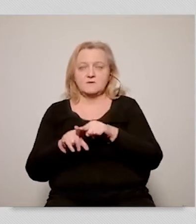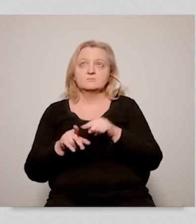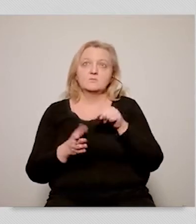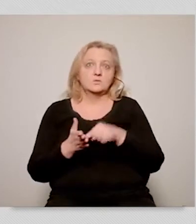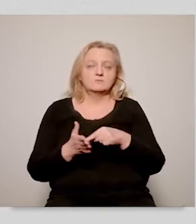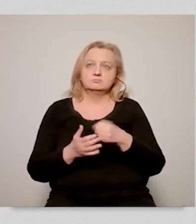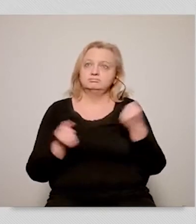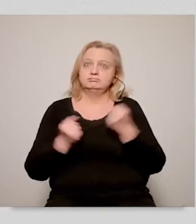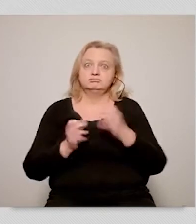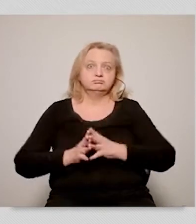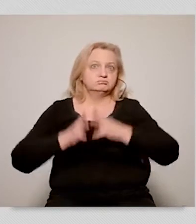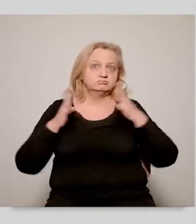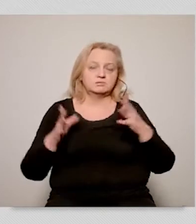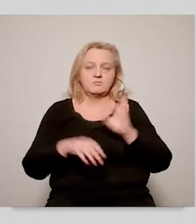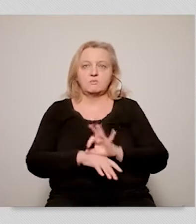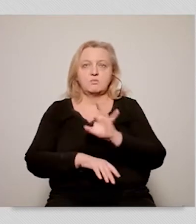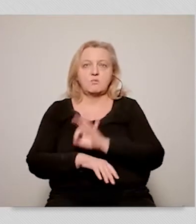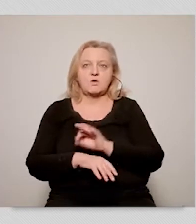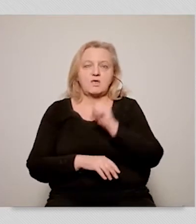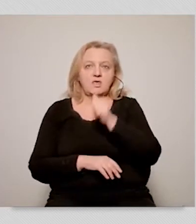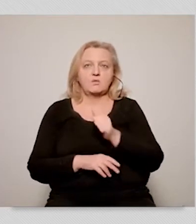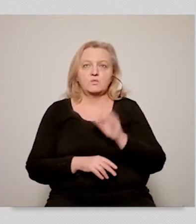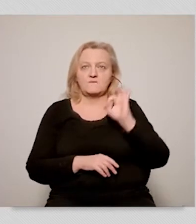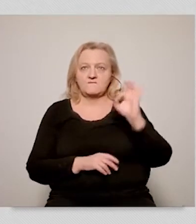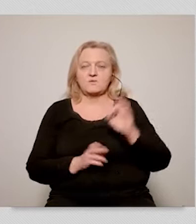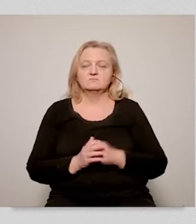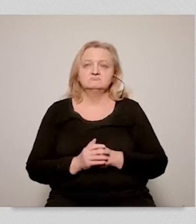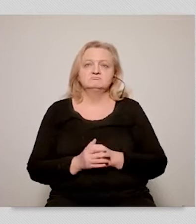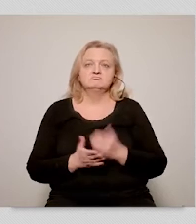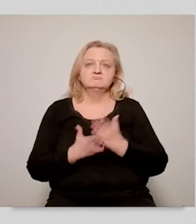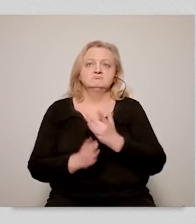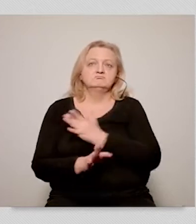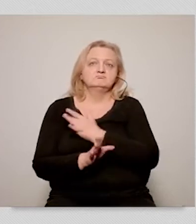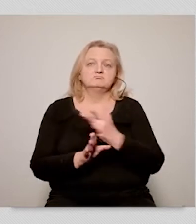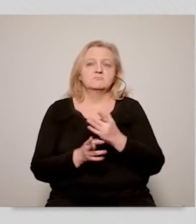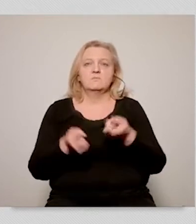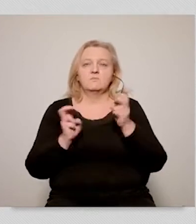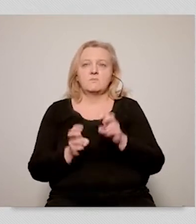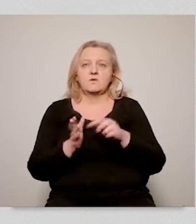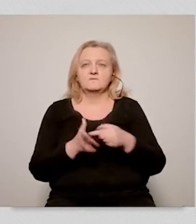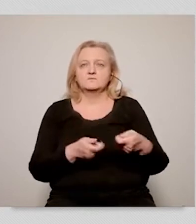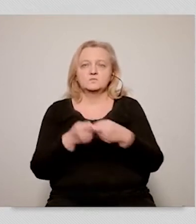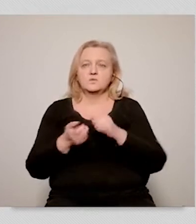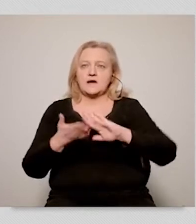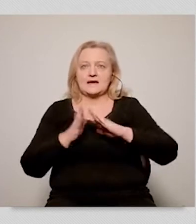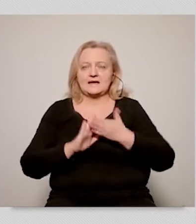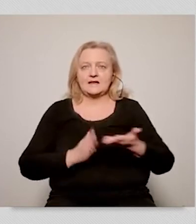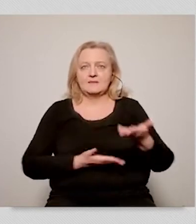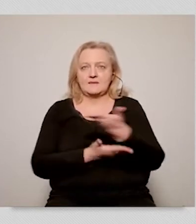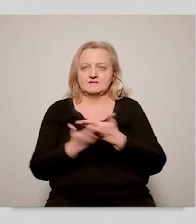nie największy projekt europejski, co najmniej od czasu utworzenia wspólnego rynku.